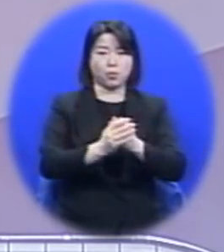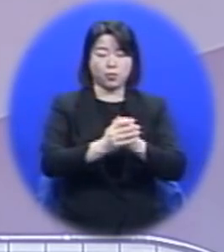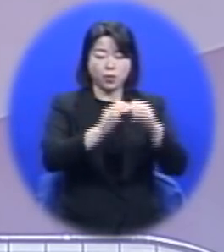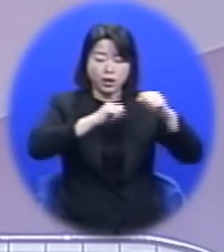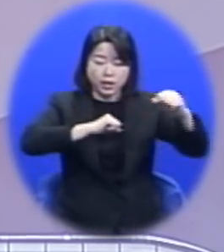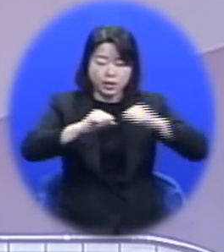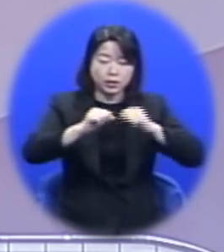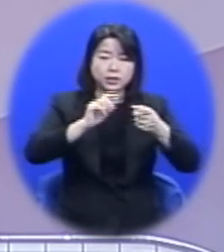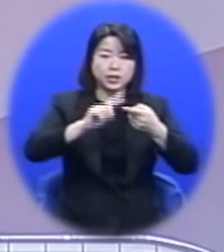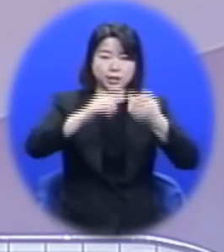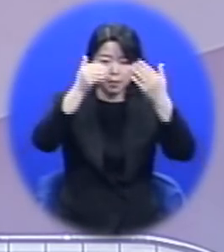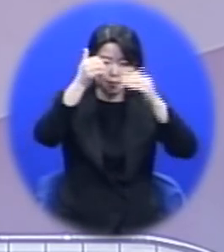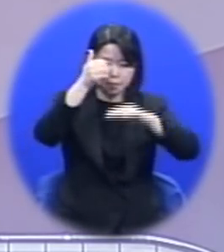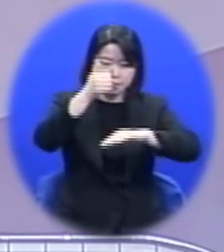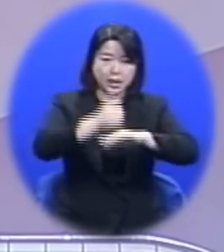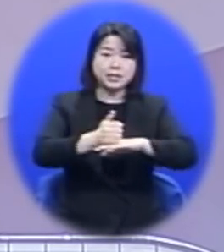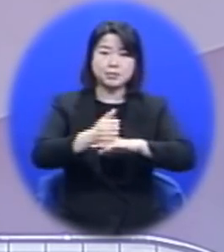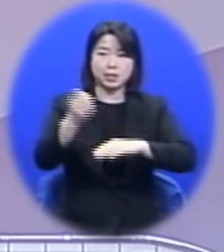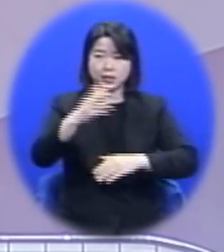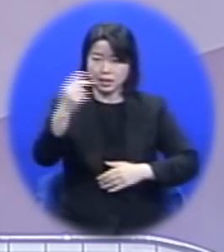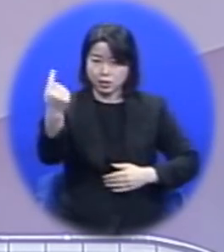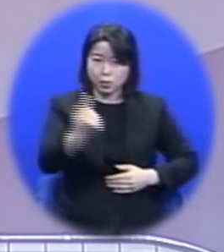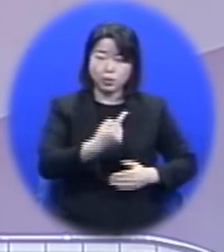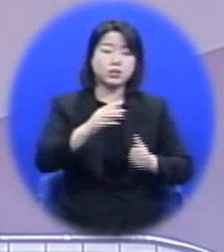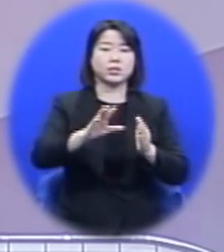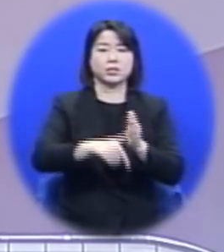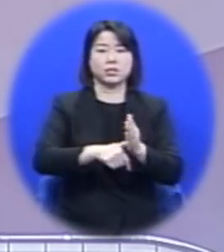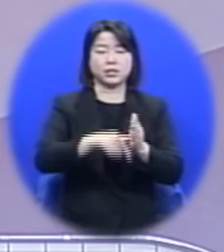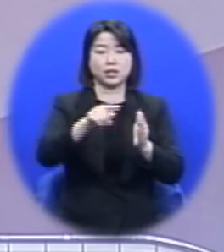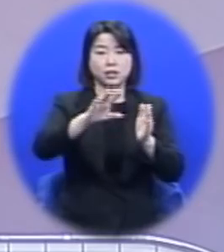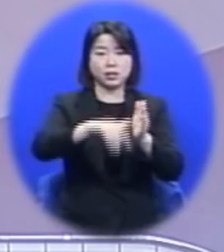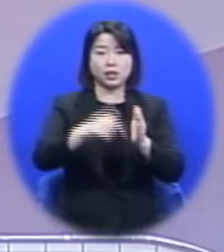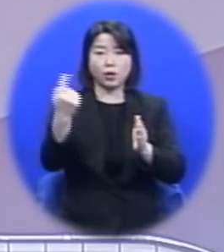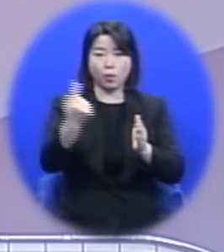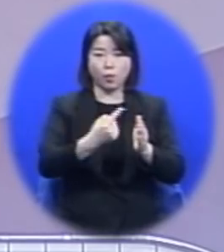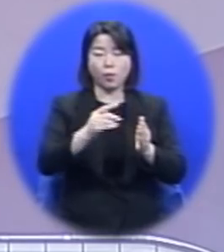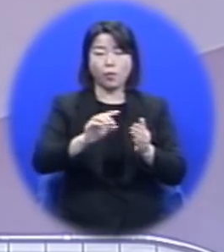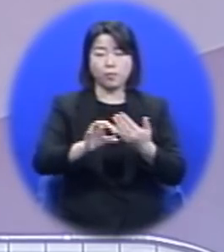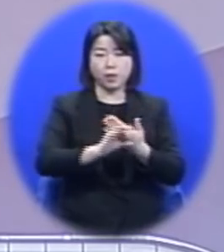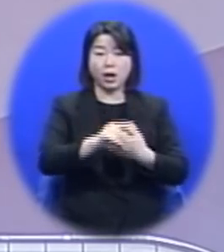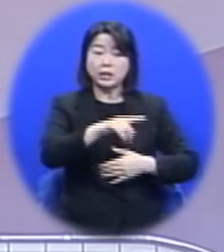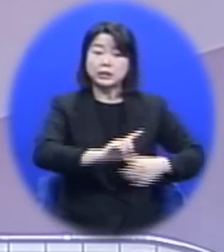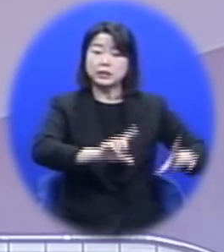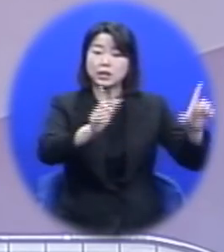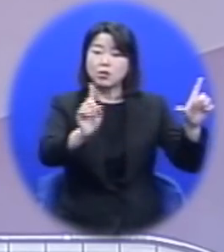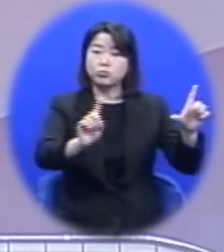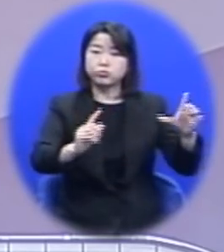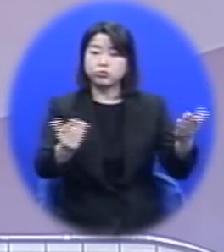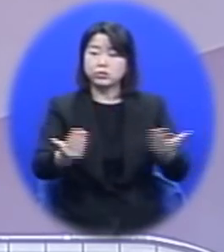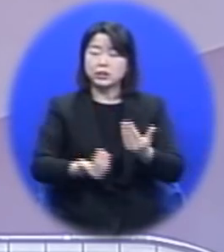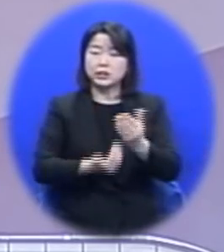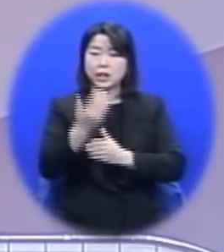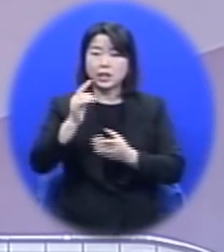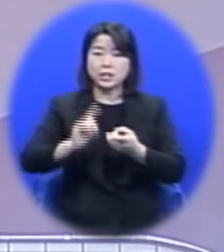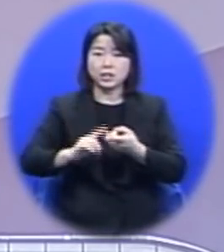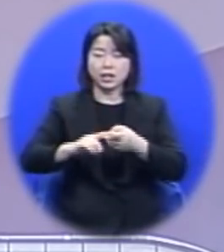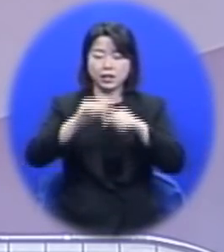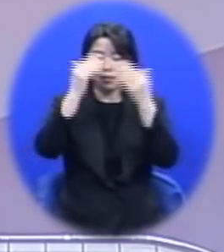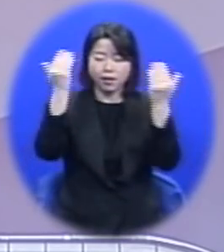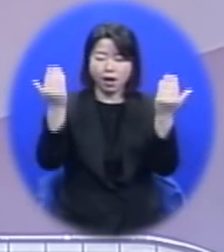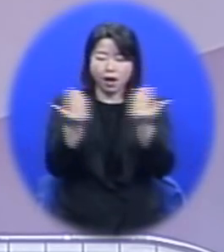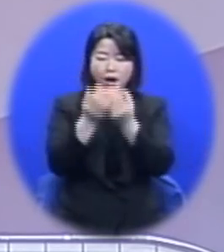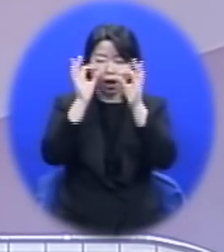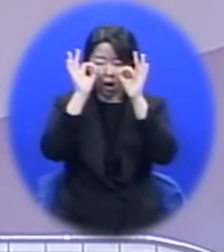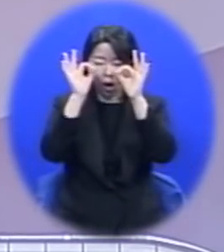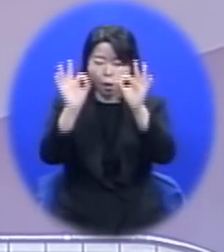주님이 재림하실 때, 언제 그때가 오며, 그날은 어떤 일이 벌어질 건가를 그가 다